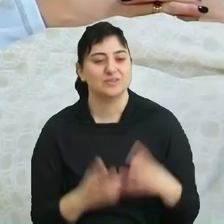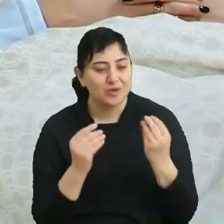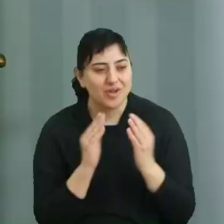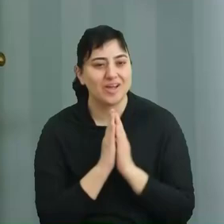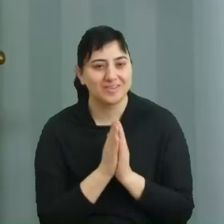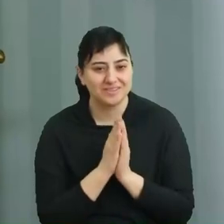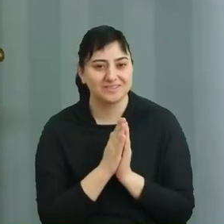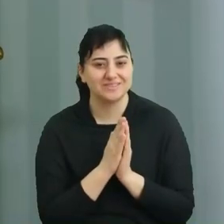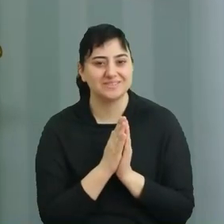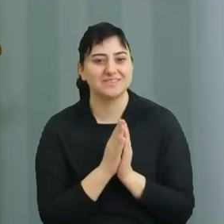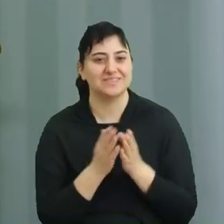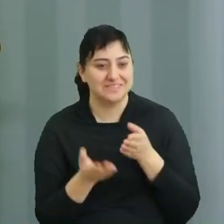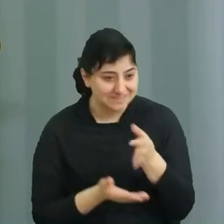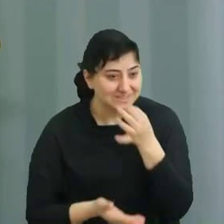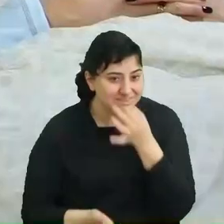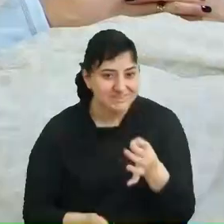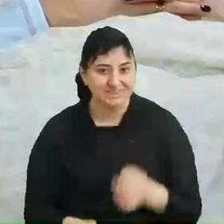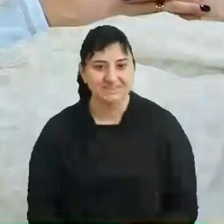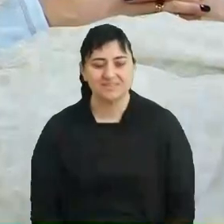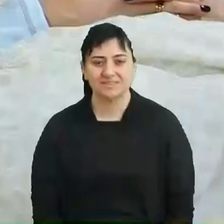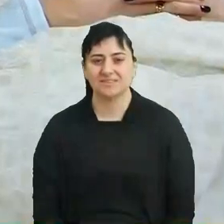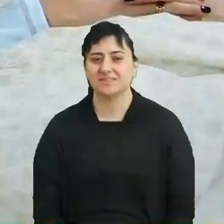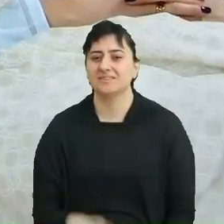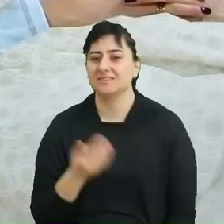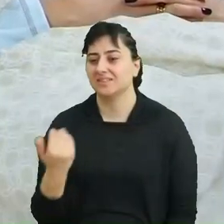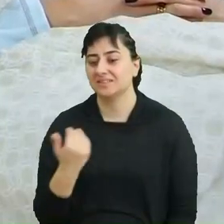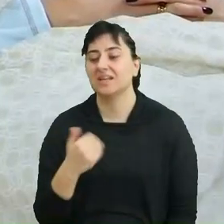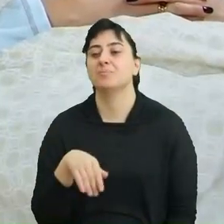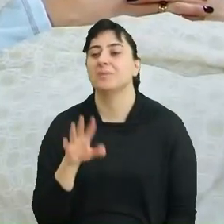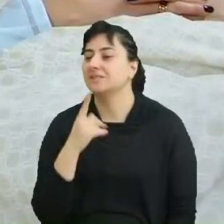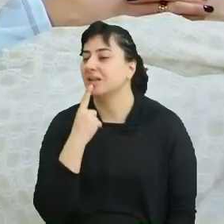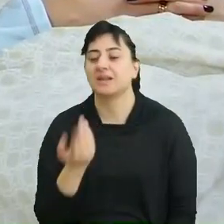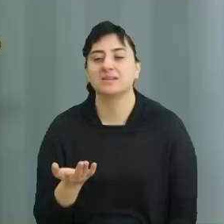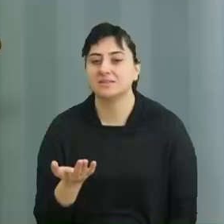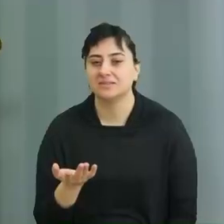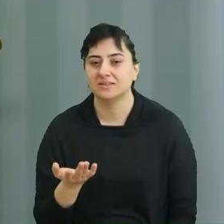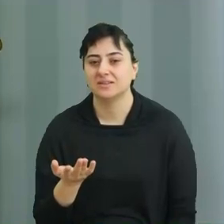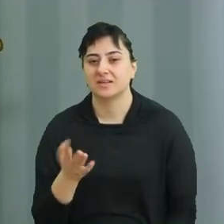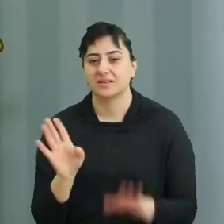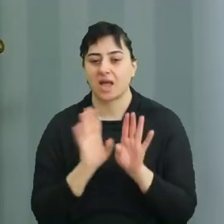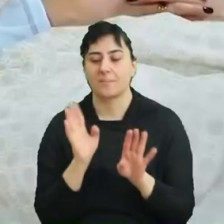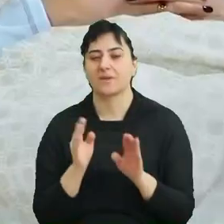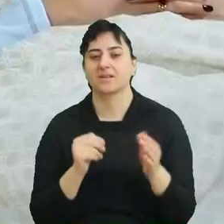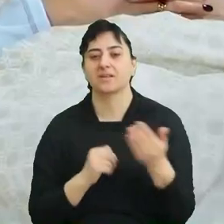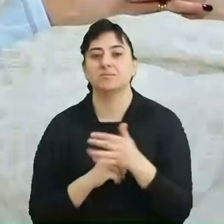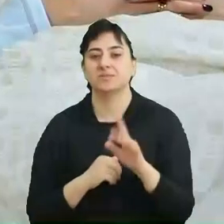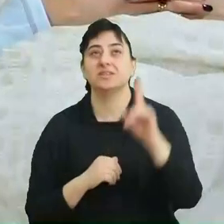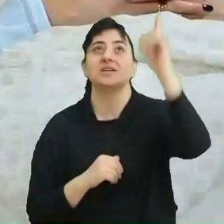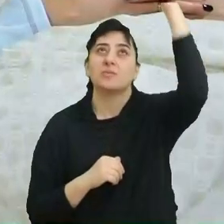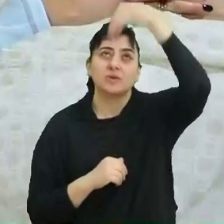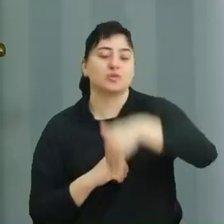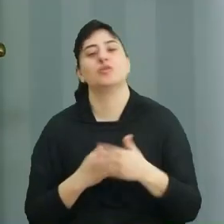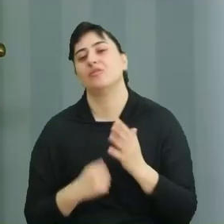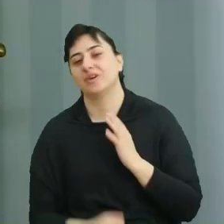Çok affedersiniz. İçeri girebilir miyim? Giremezsin desek ne olacak ki zaten? Kapıdan girmesen damdan